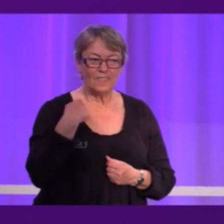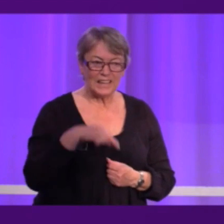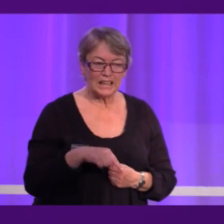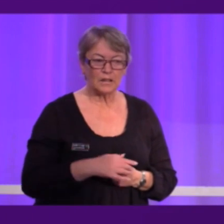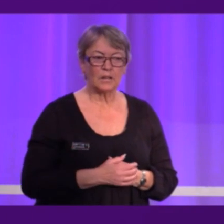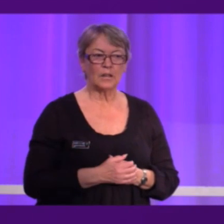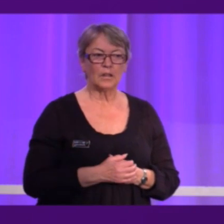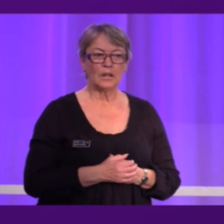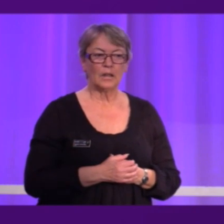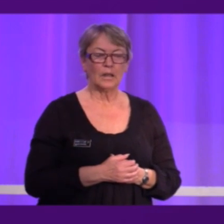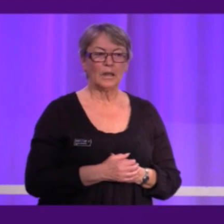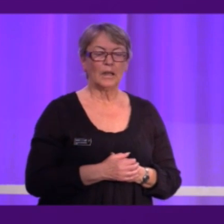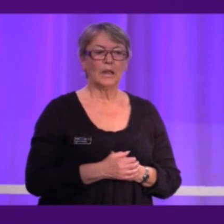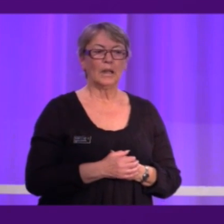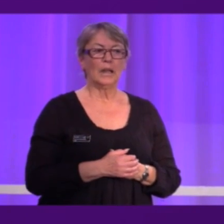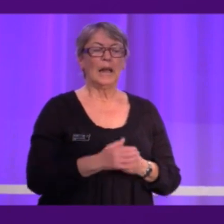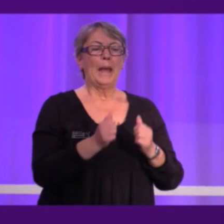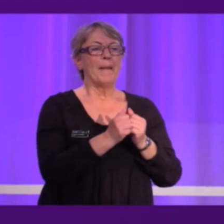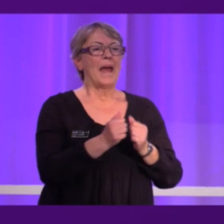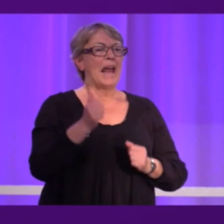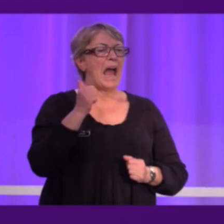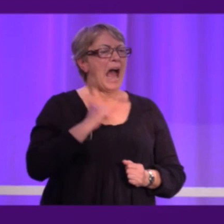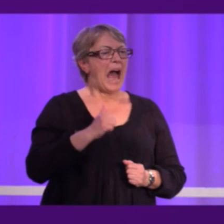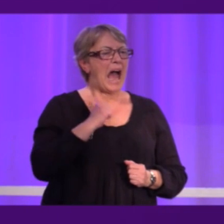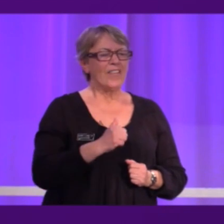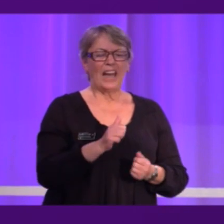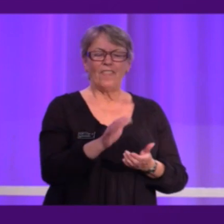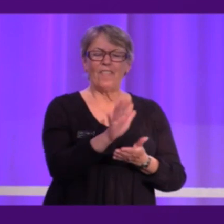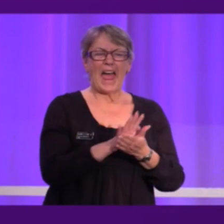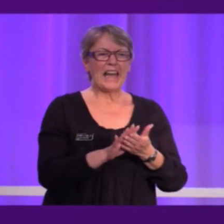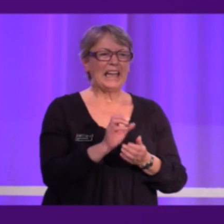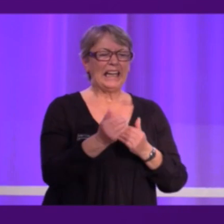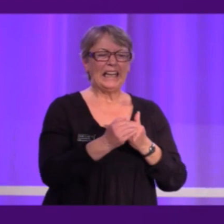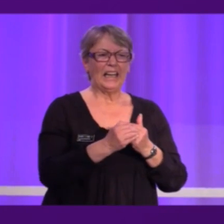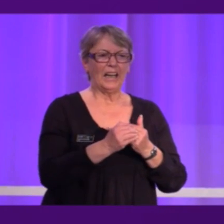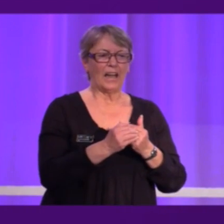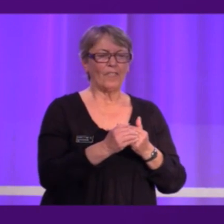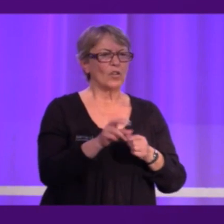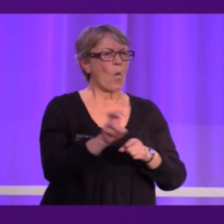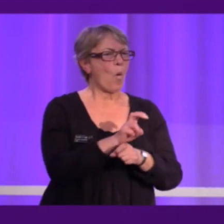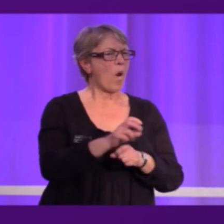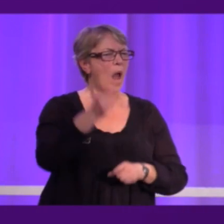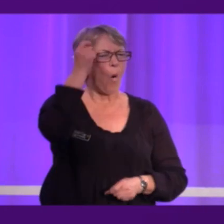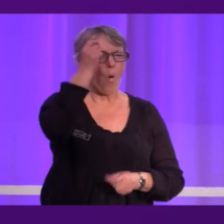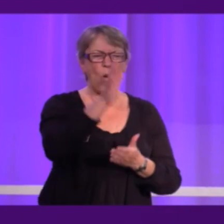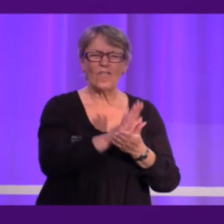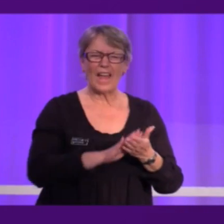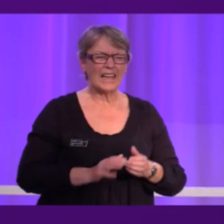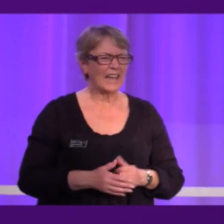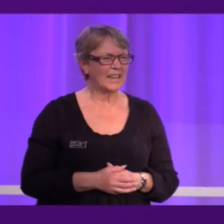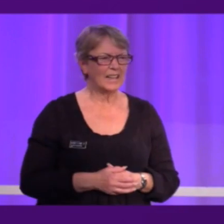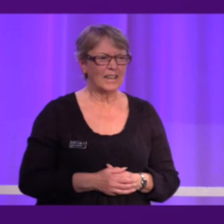vit. Men använd inte färgindikatorn till att kolla hårfärgen.